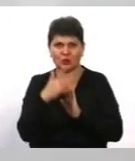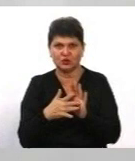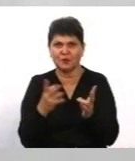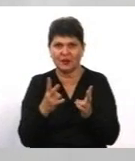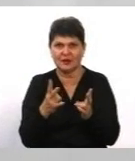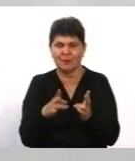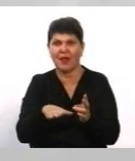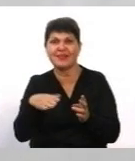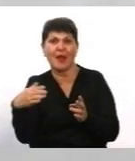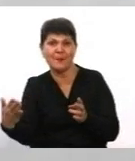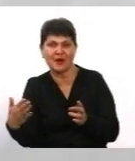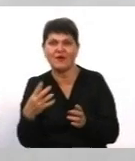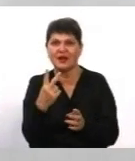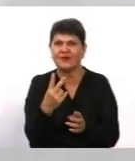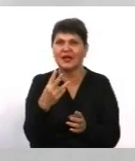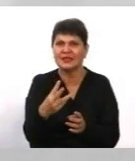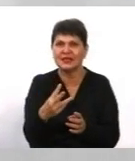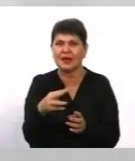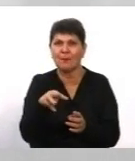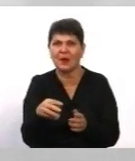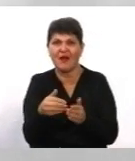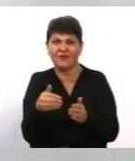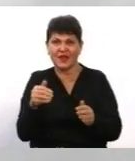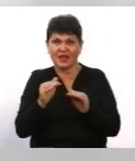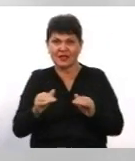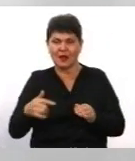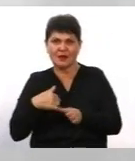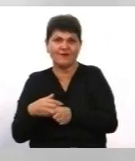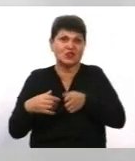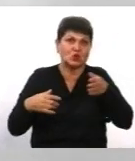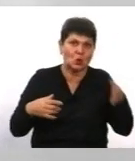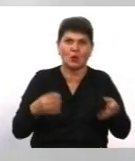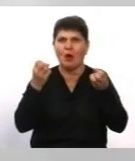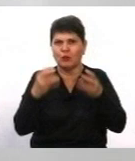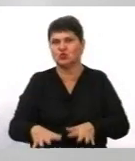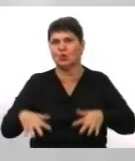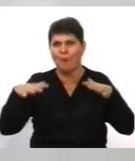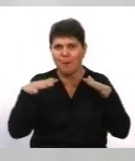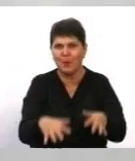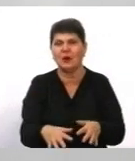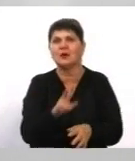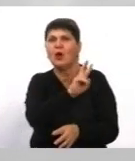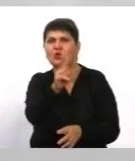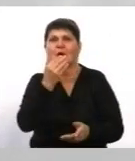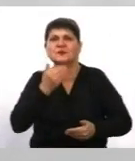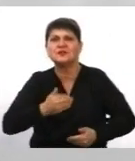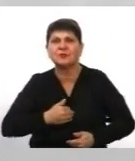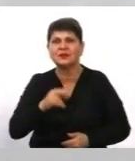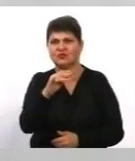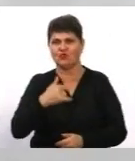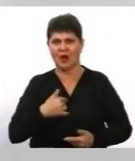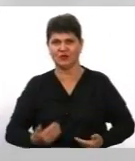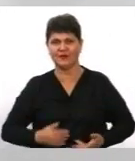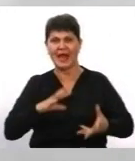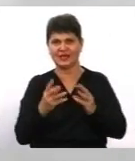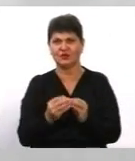направо. В 2-3 метрів від дітей я відходжу в сторону і просто падаю. Хоча б хтось запитав, чи я живий. Результат один